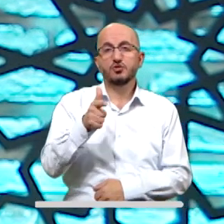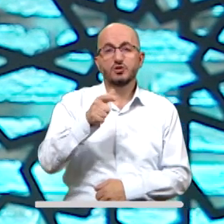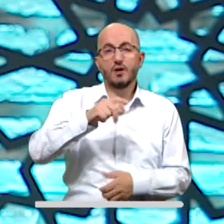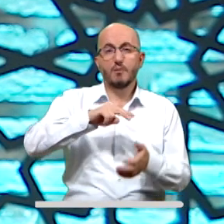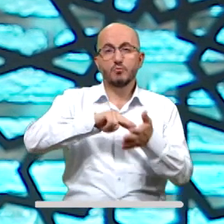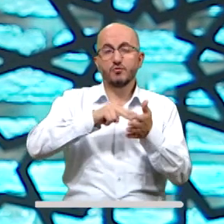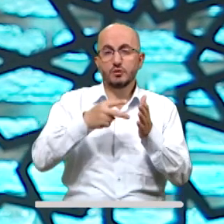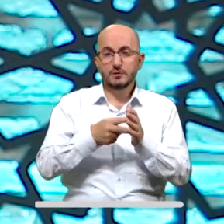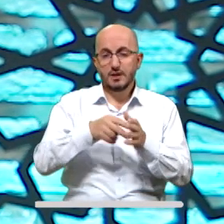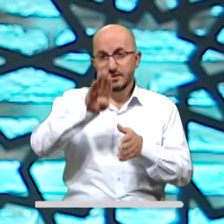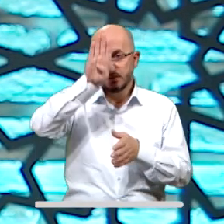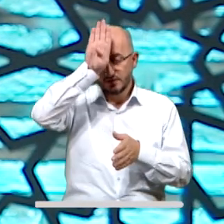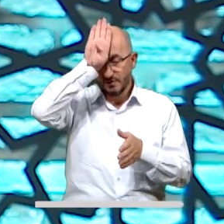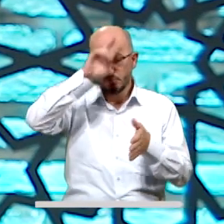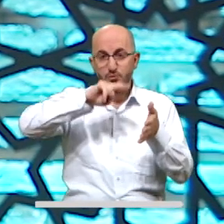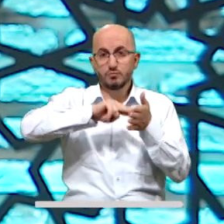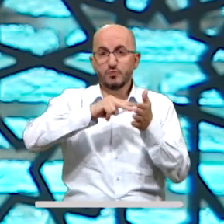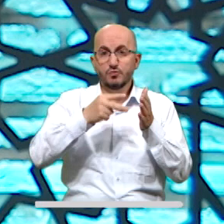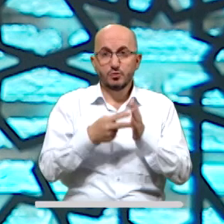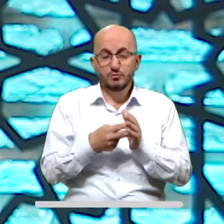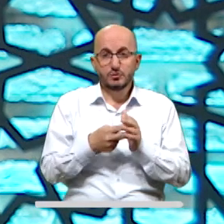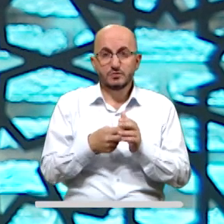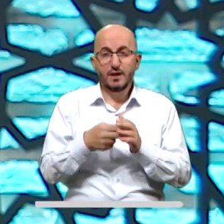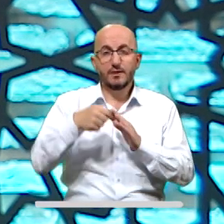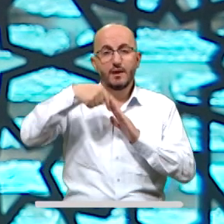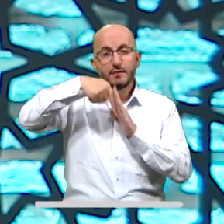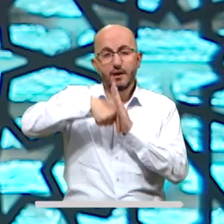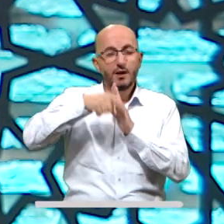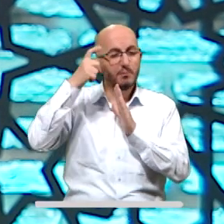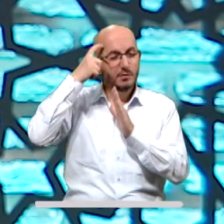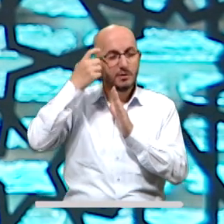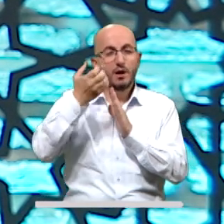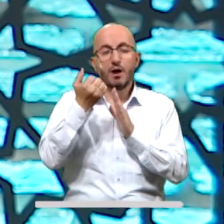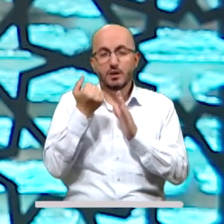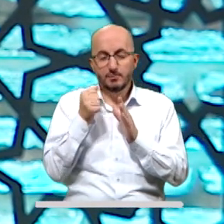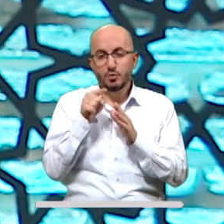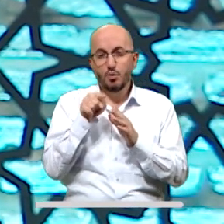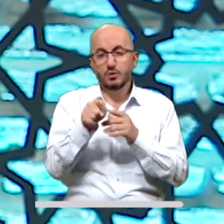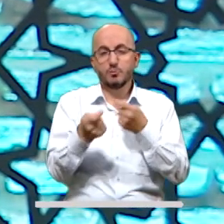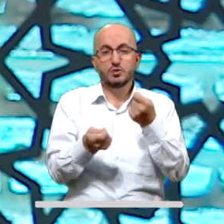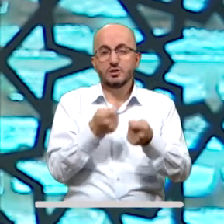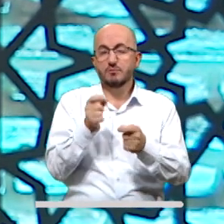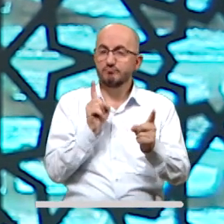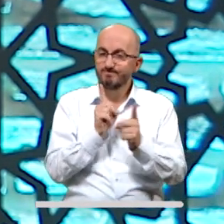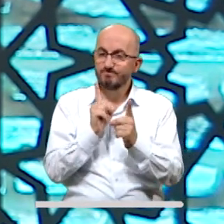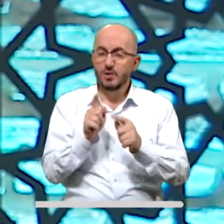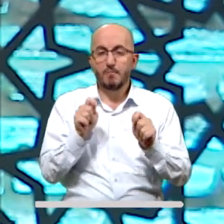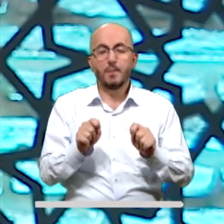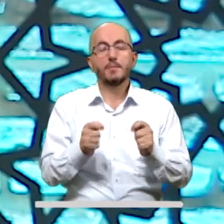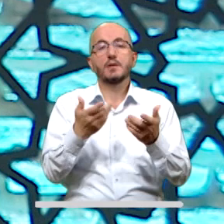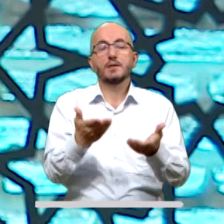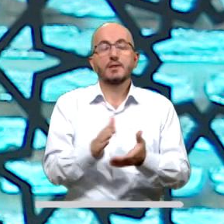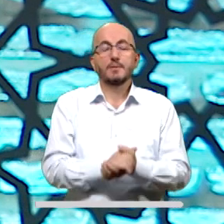İstanbul İl Müftülüğümüzde bu detaylı bilgileri alabilir. Oradan da bu işlemi yüz yüze de gerçekleştirebilir